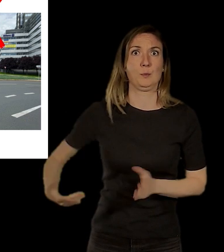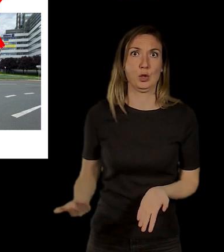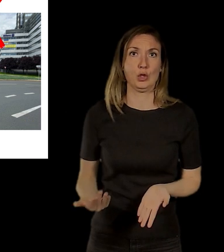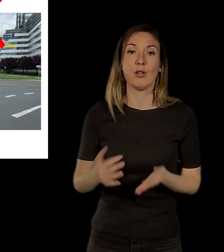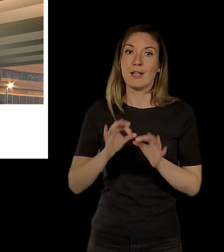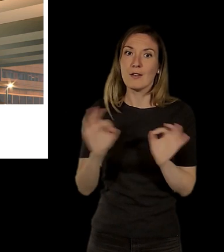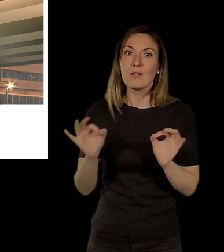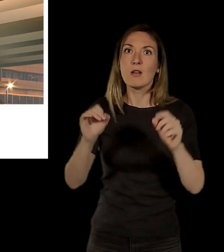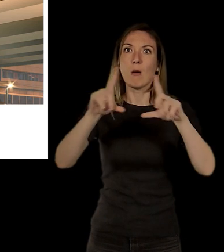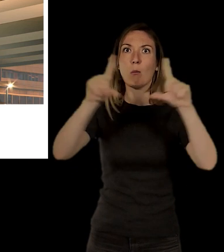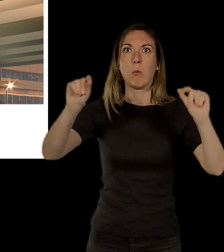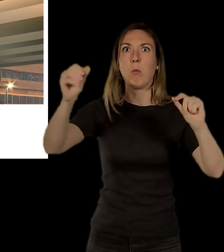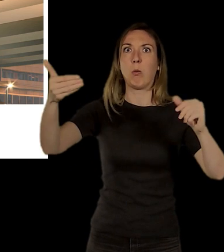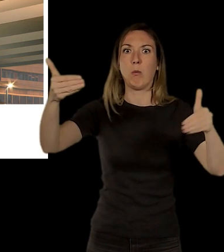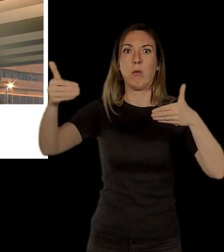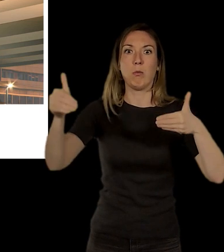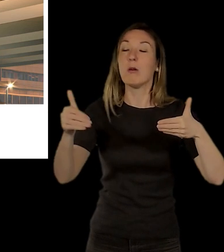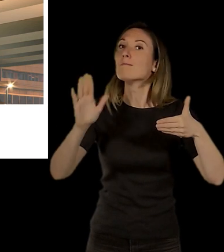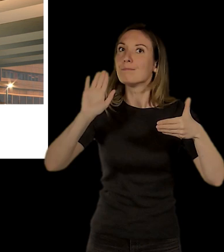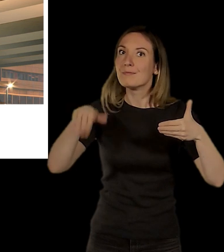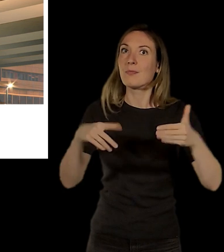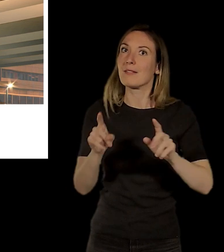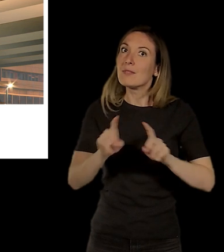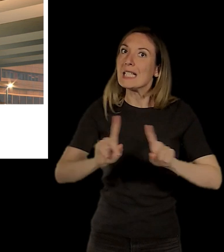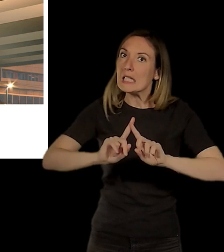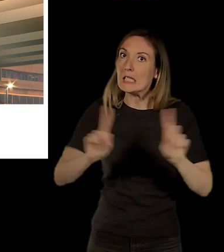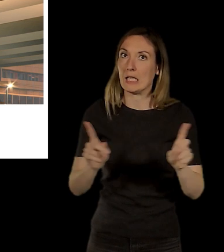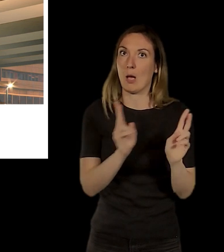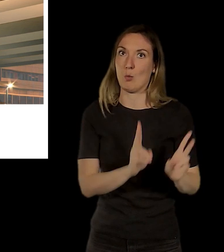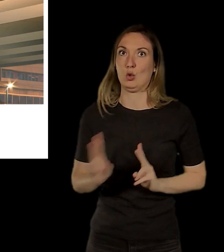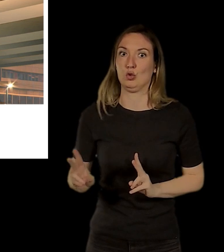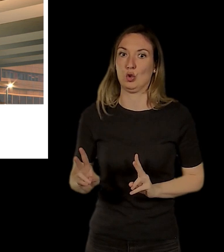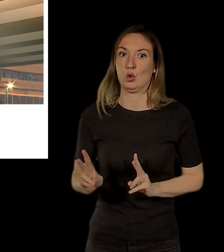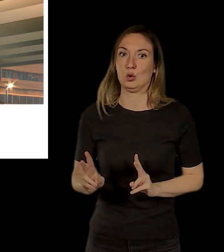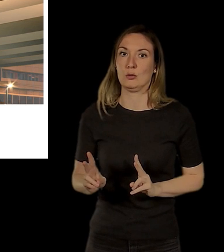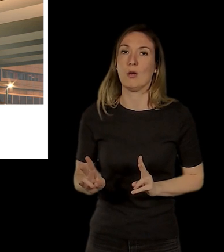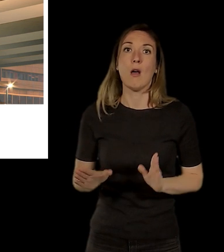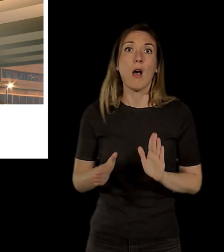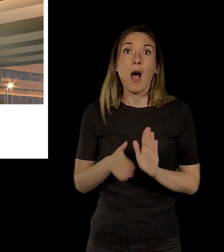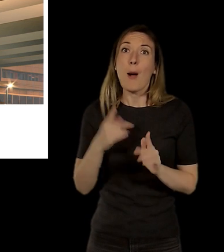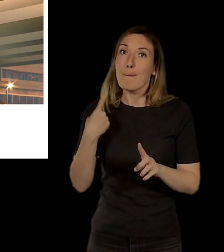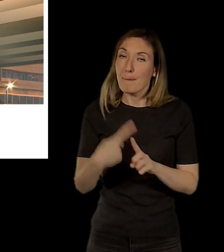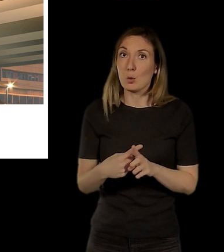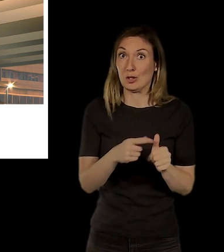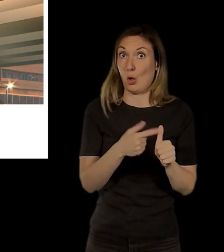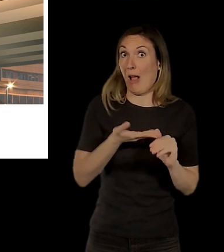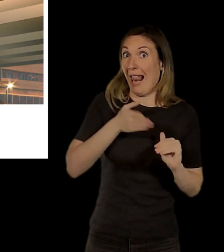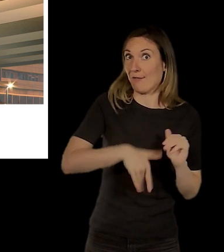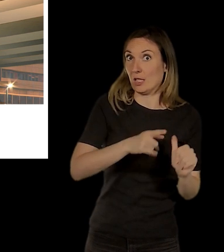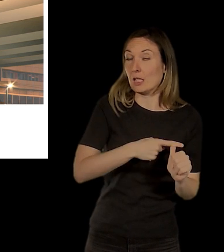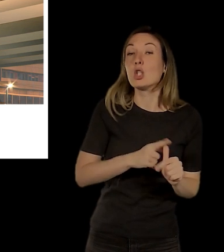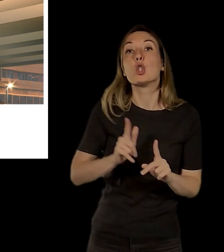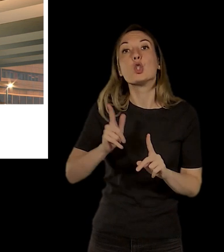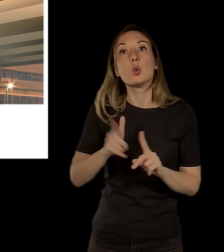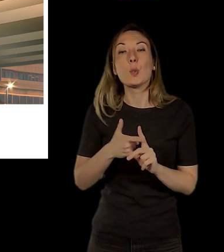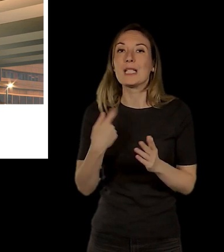zpracovat jiným způsobem. Až po v podstatě pro více investiční intervence, což